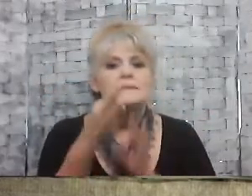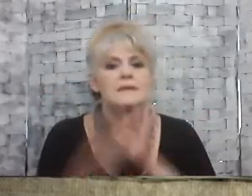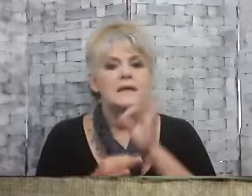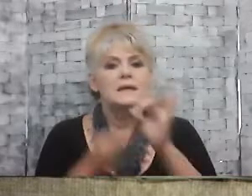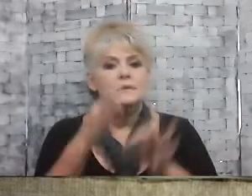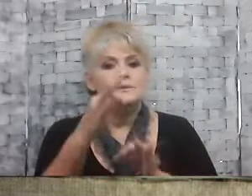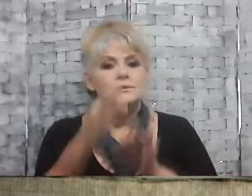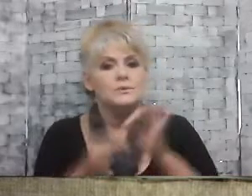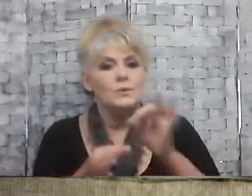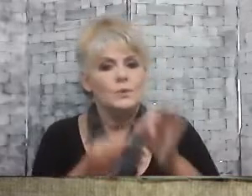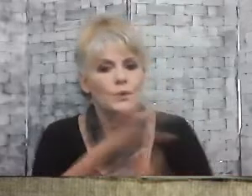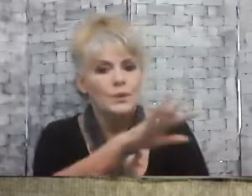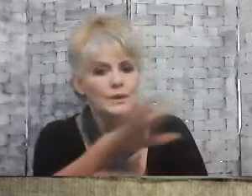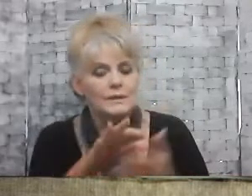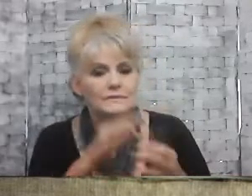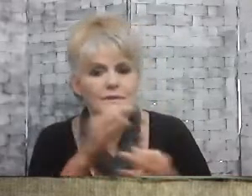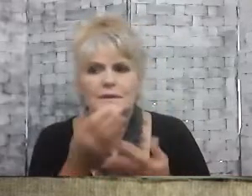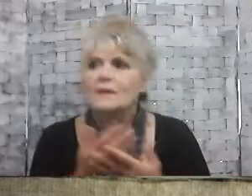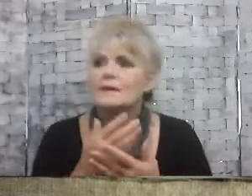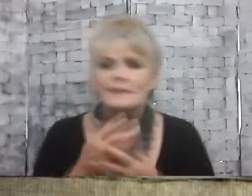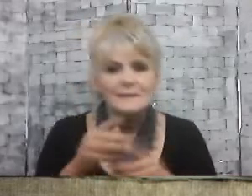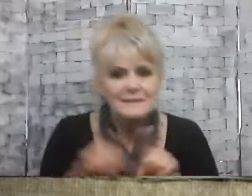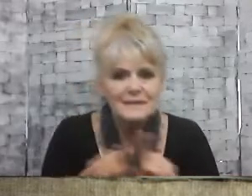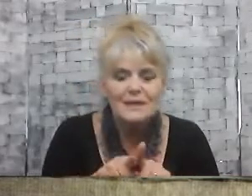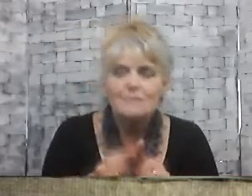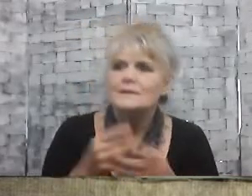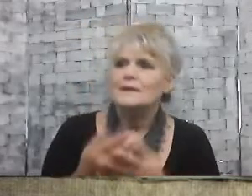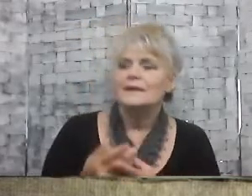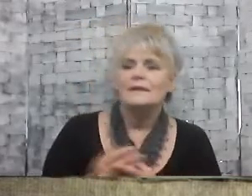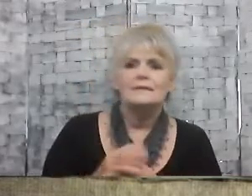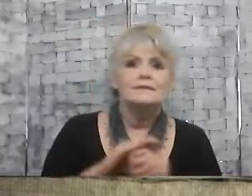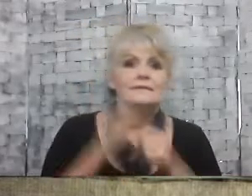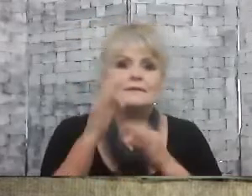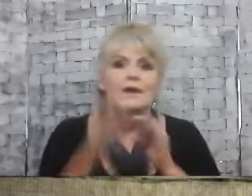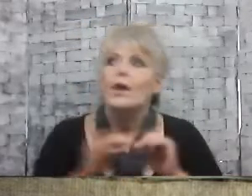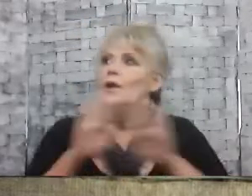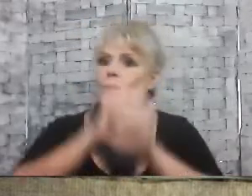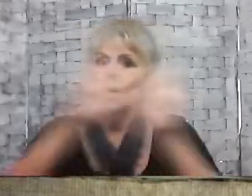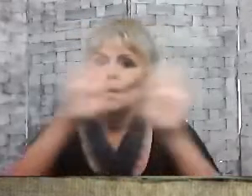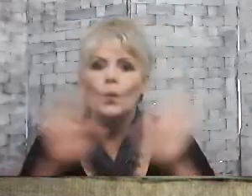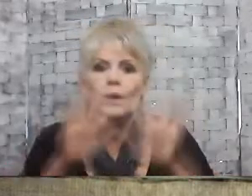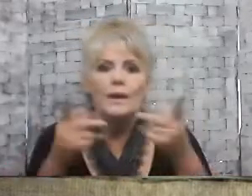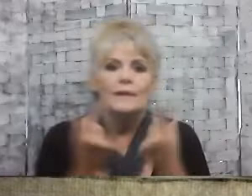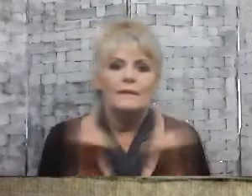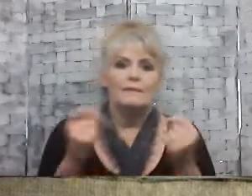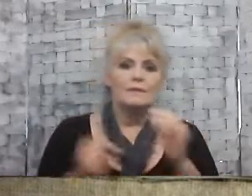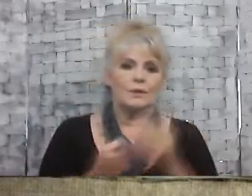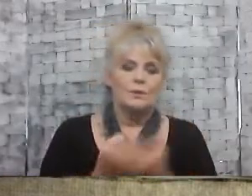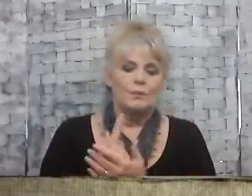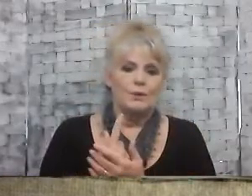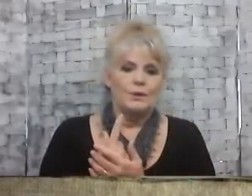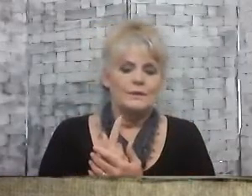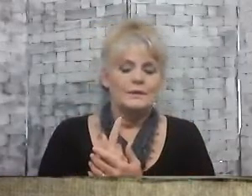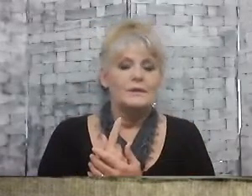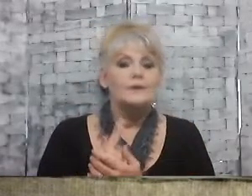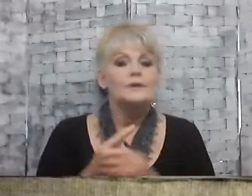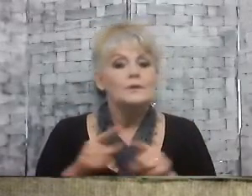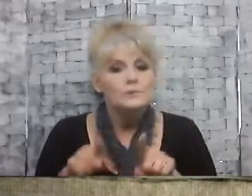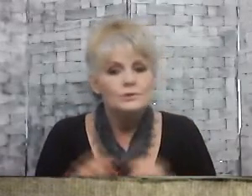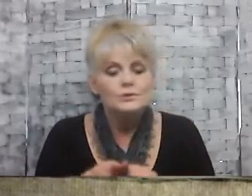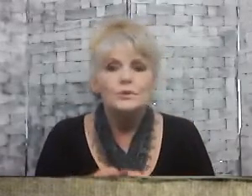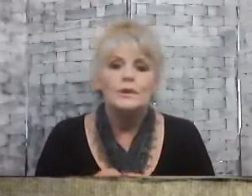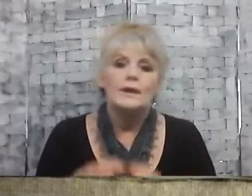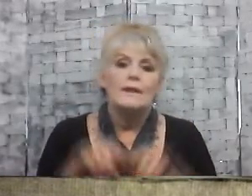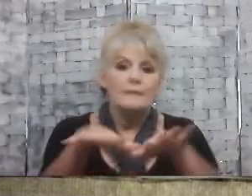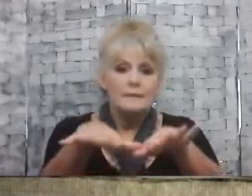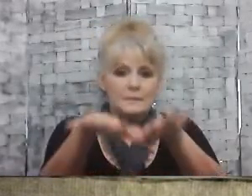God vertel het om hom te aanbid, want dis mos hoe jy iemand kan prijs ook. Jy vertel wat hy gedoen het, die wonderlijke dinge.